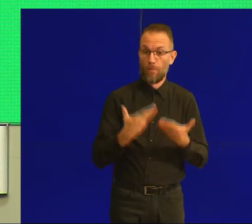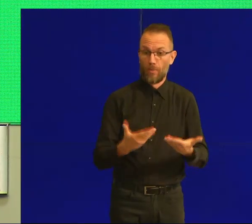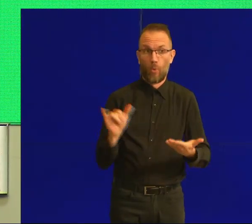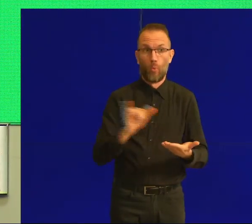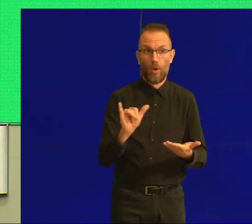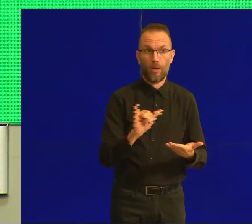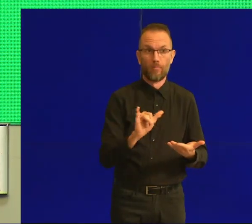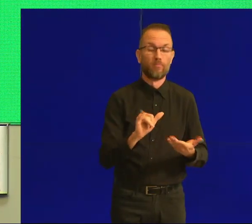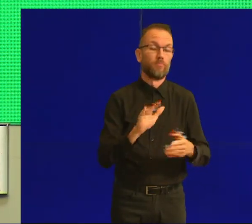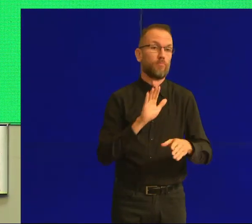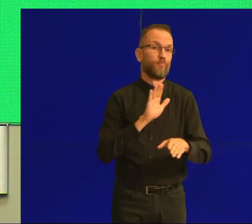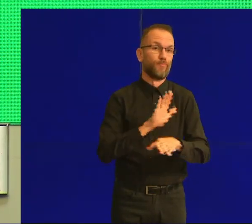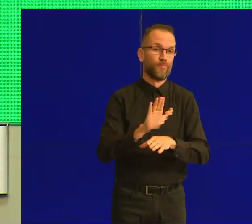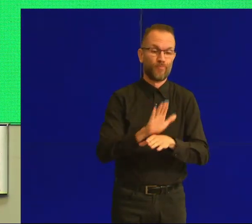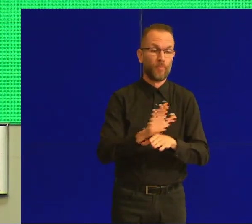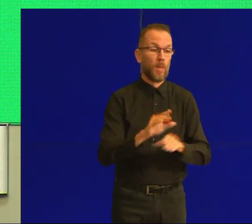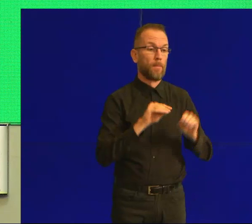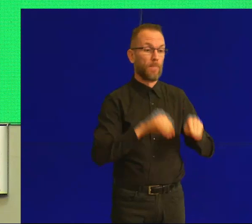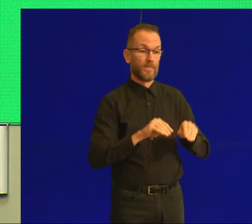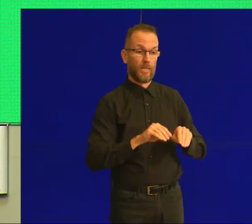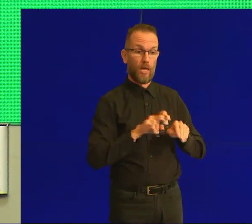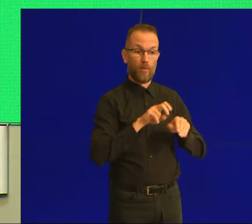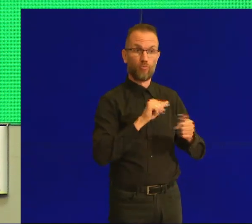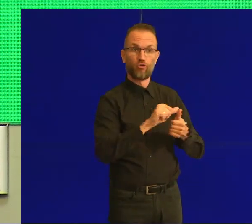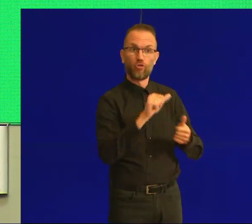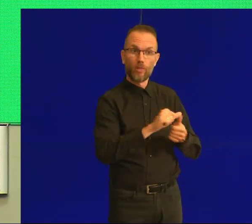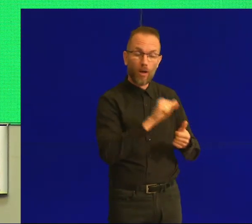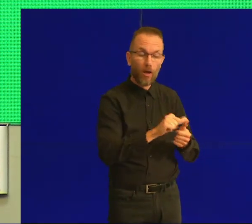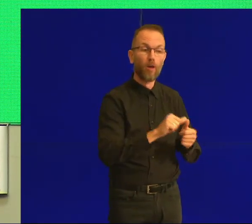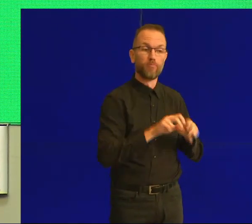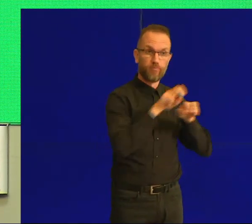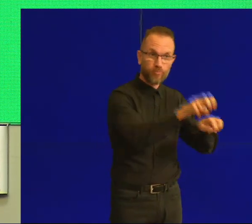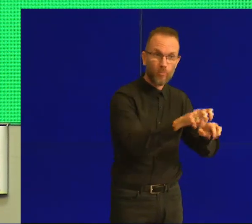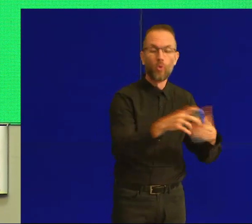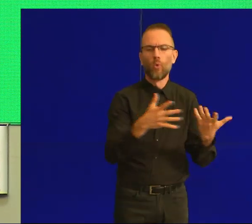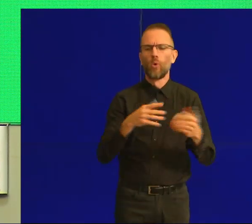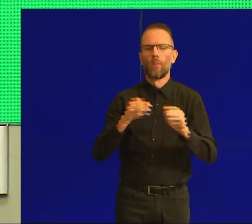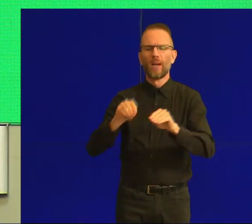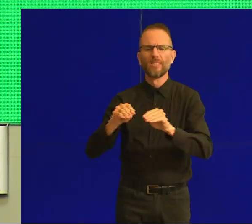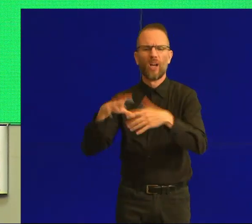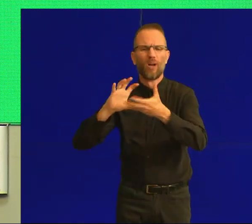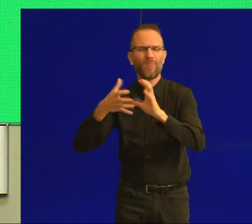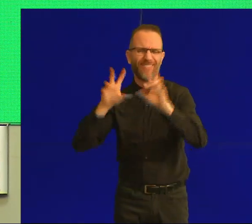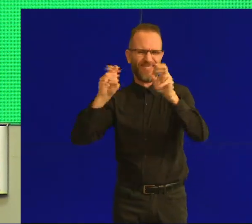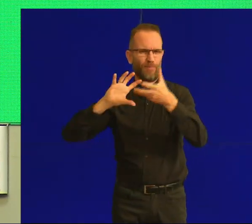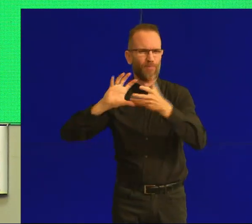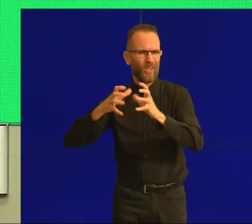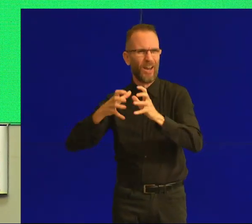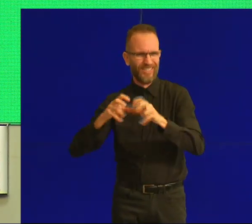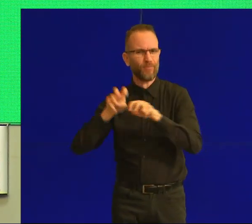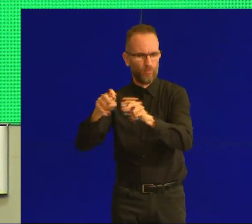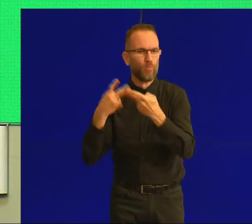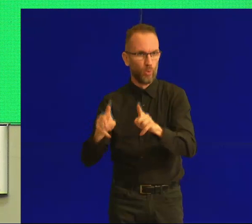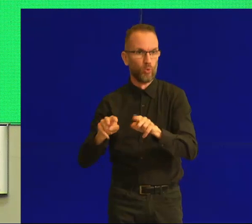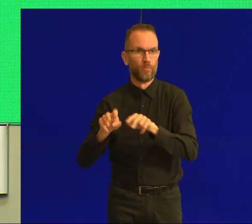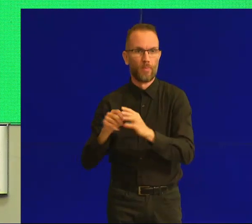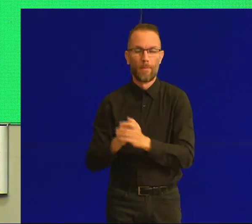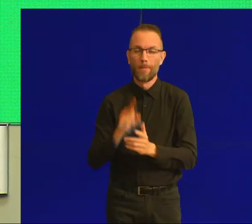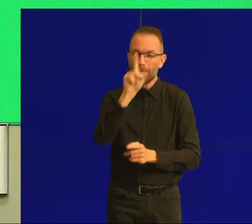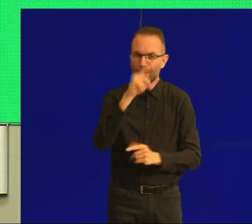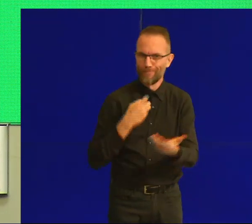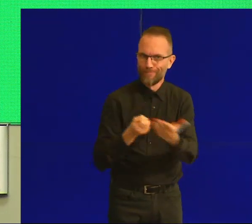magasins de bricolage ont pu rouvrir on va préciser certaines choses un magasin de bricolage est défini dans l'arrêté ministériel comme